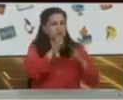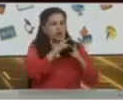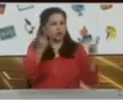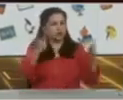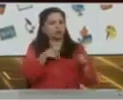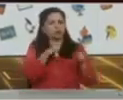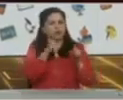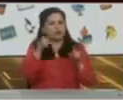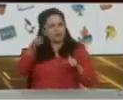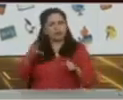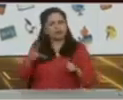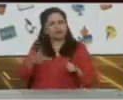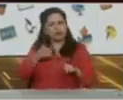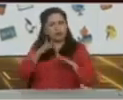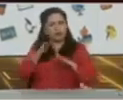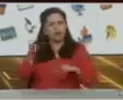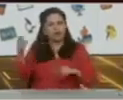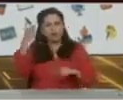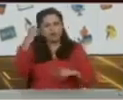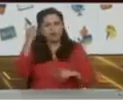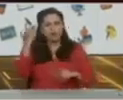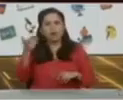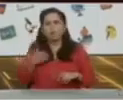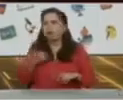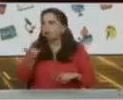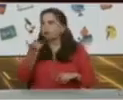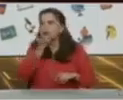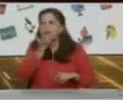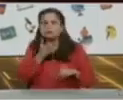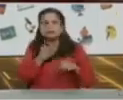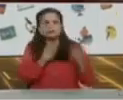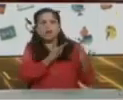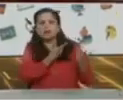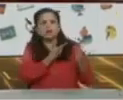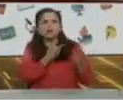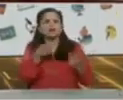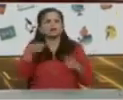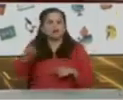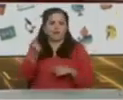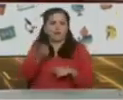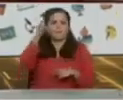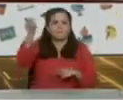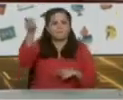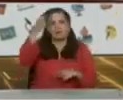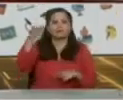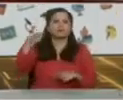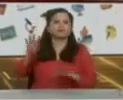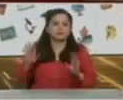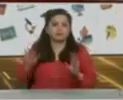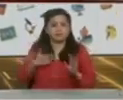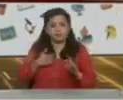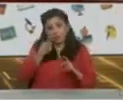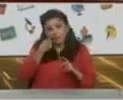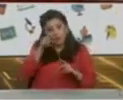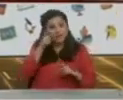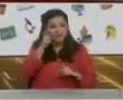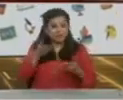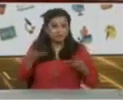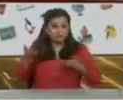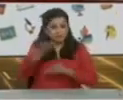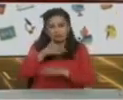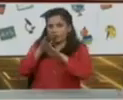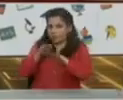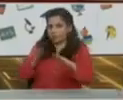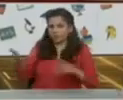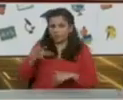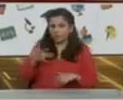उसे खुद ही लगे कि वो कहाँ गलत कर रहा है। जब माँ बाप बच्चों के साथ हम